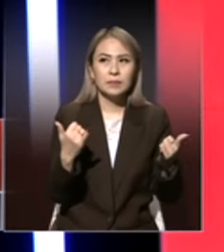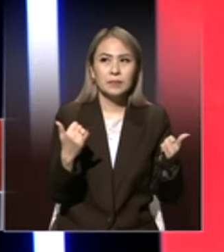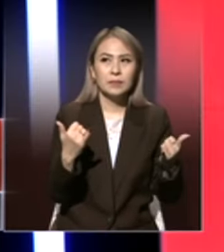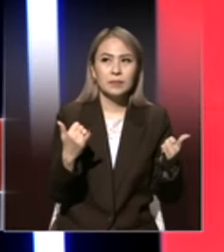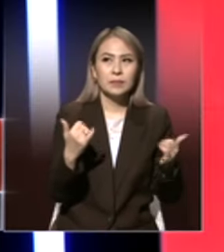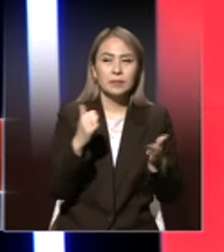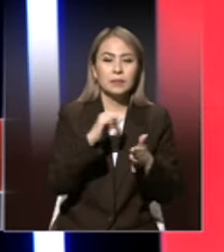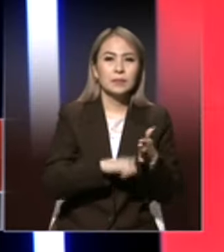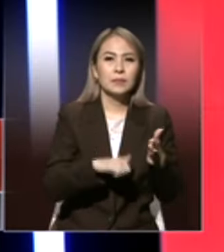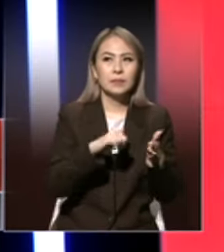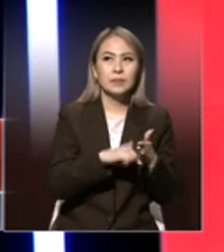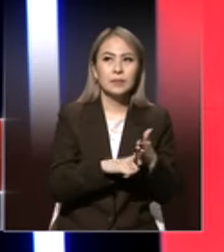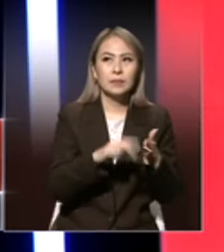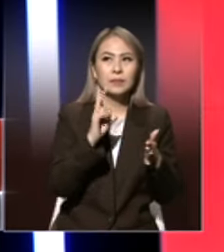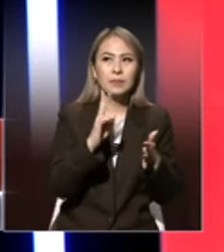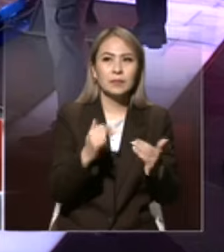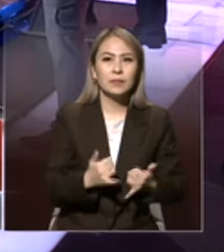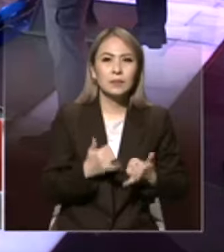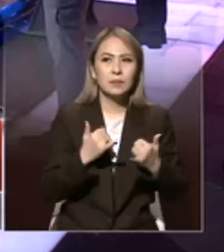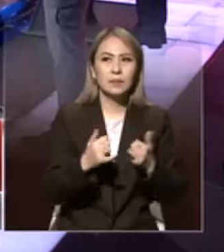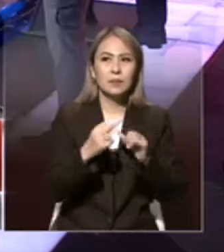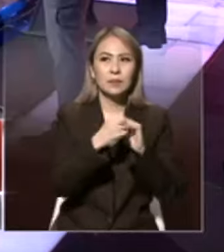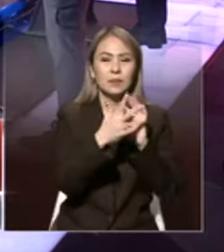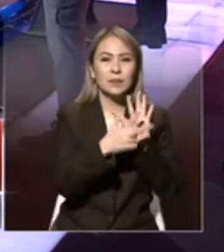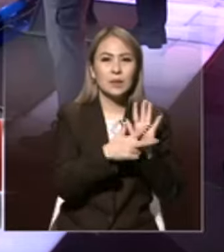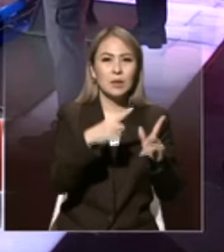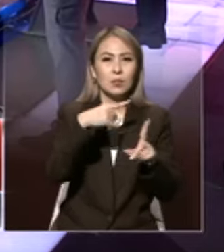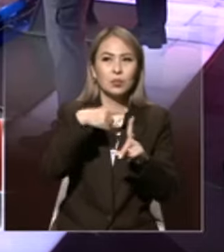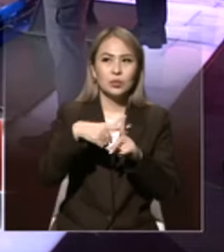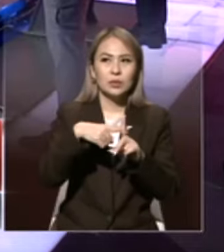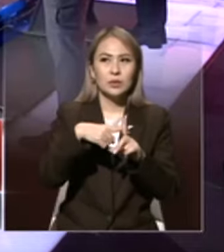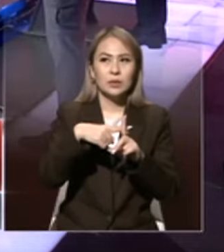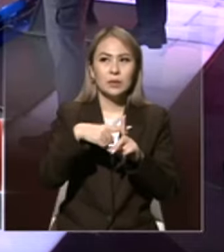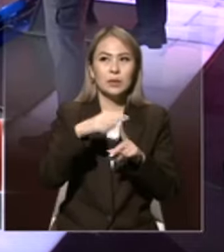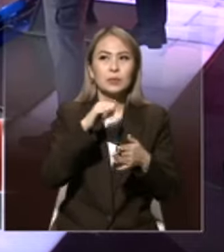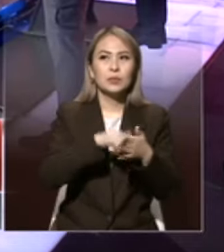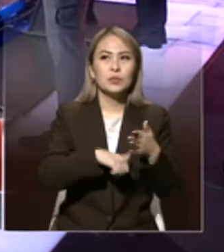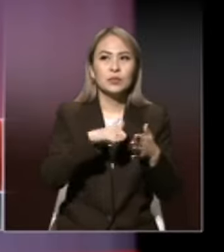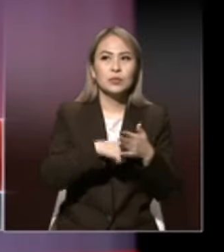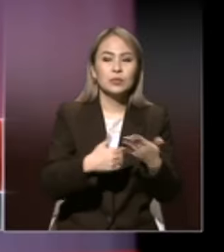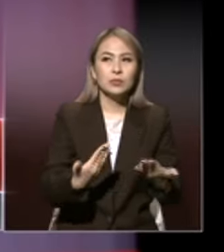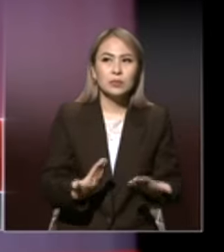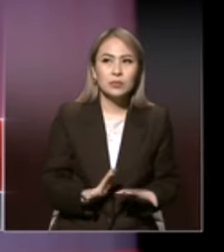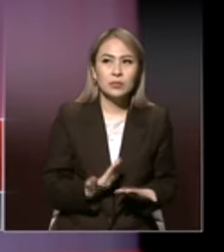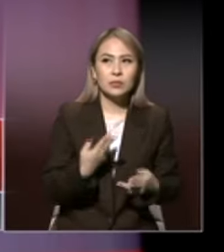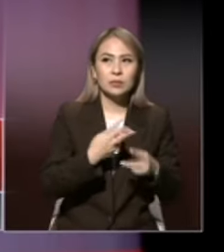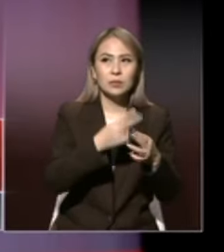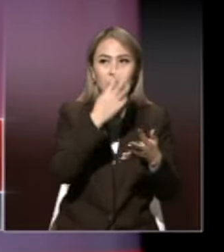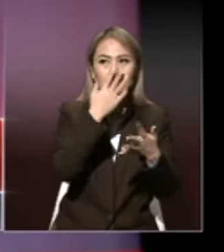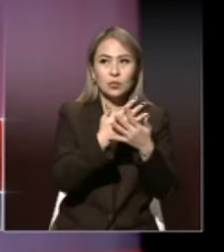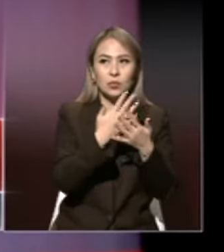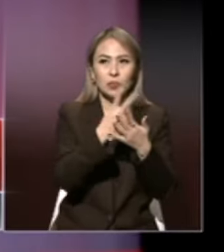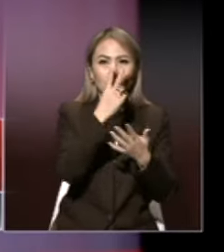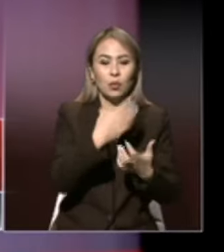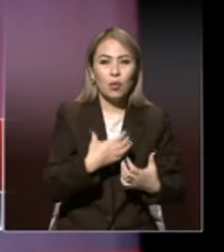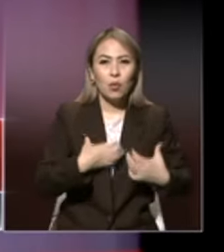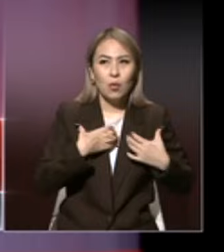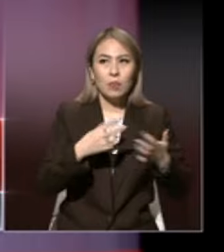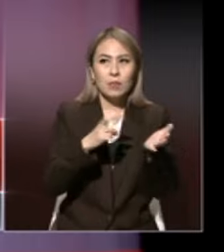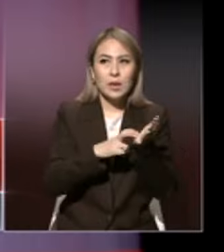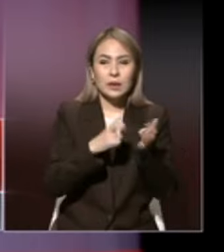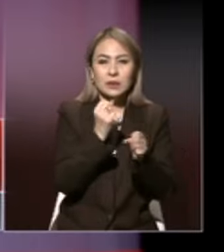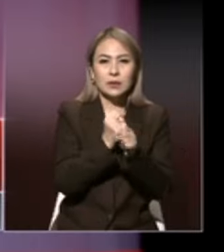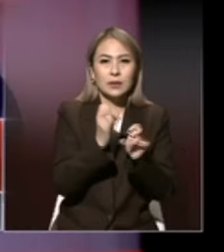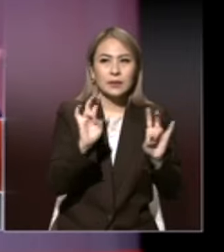Неге апарған? Ол кімге арналған? 18 плюс ересек адамдарға. Не деп? Тұрмыстық зорлық-зомбылық осы көр, шошын, қорқ, жасама